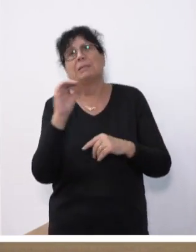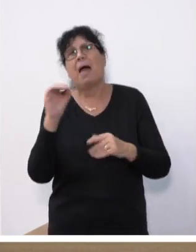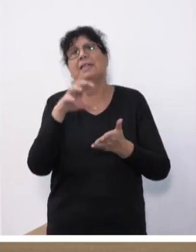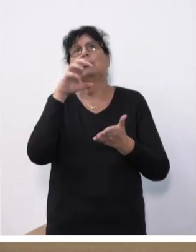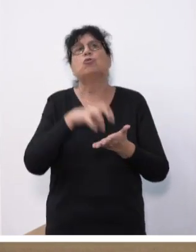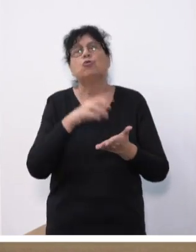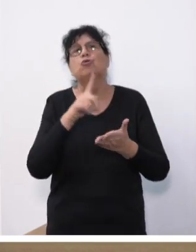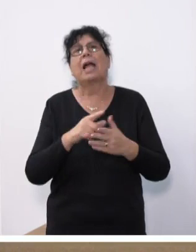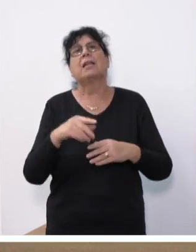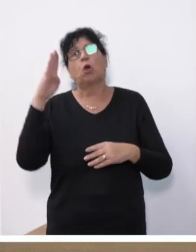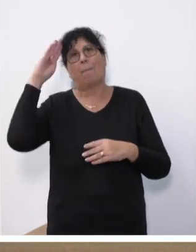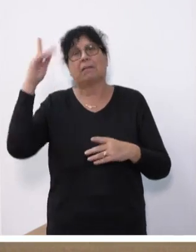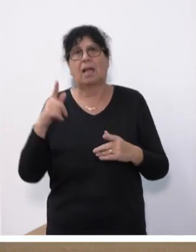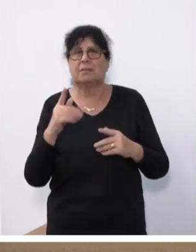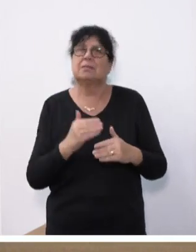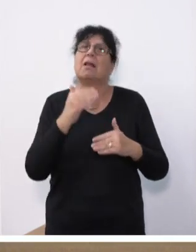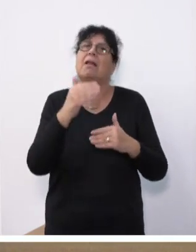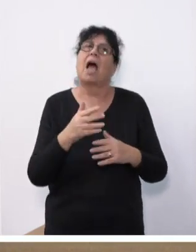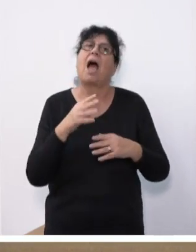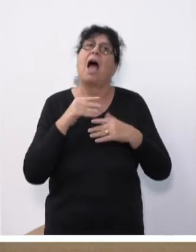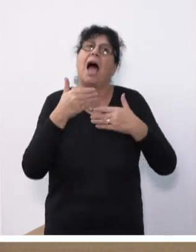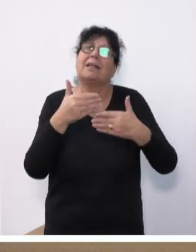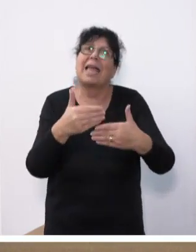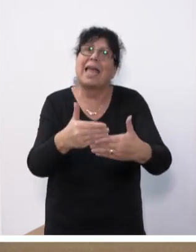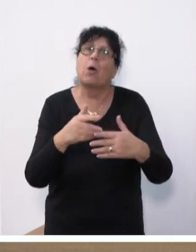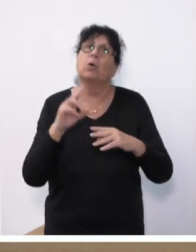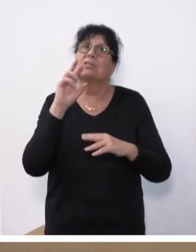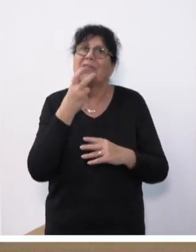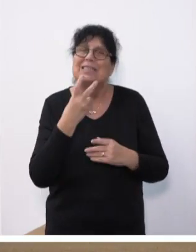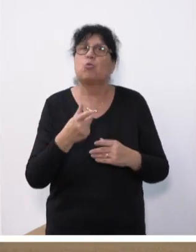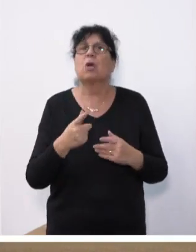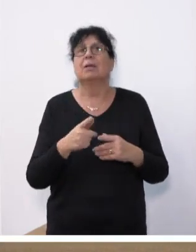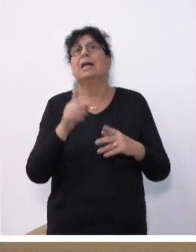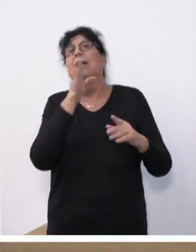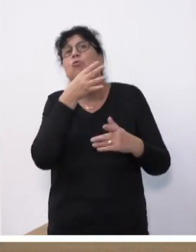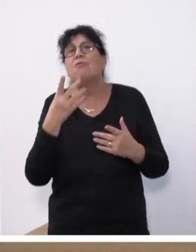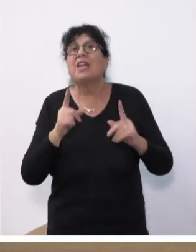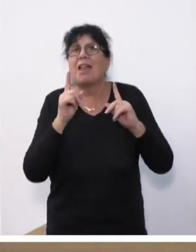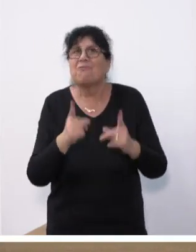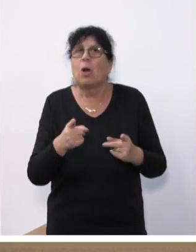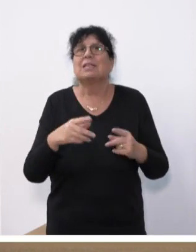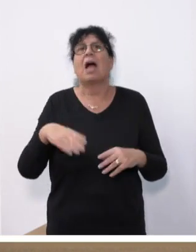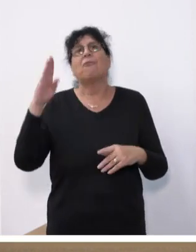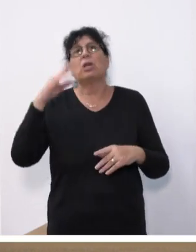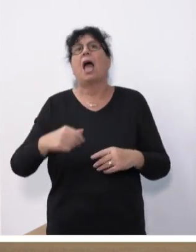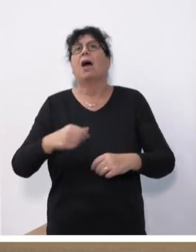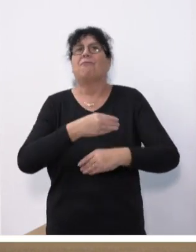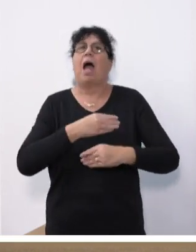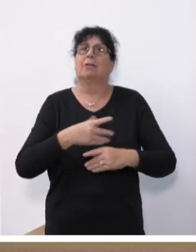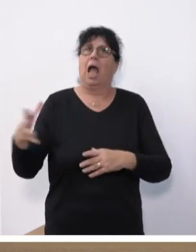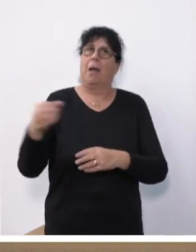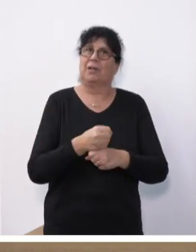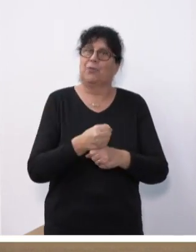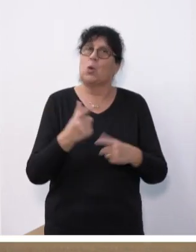von Dera, nach dessen Annäherungsversuch, Zitat, zu viehig wurden, von Wachen abgeführt, Zitat, und ihm